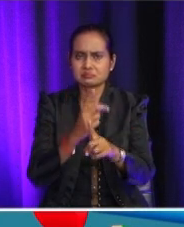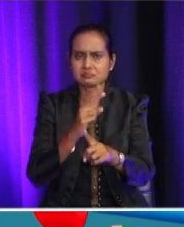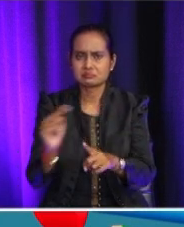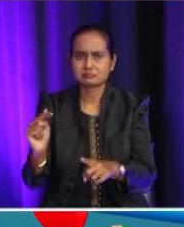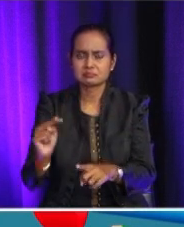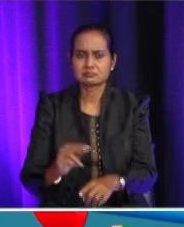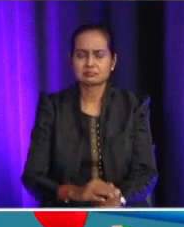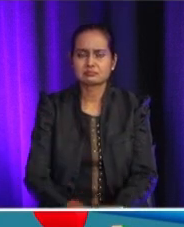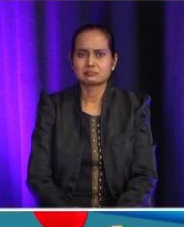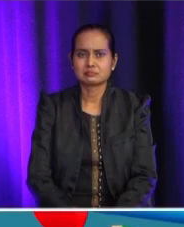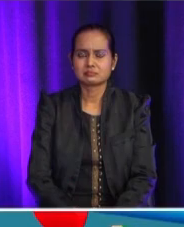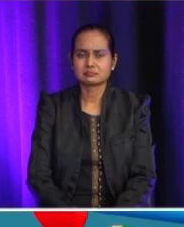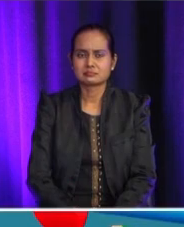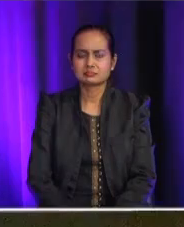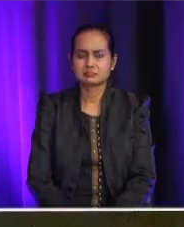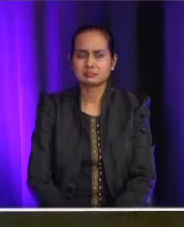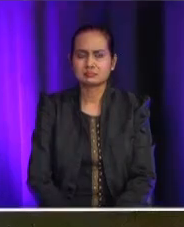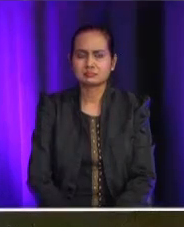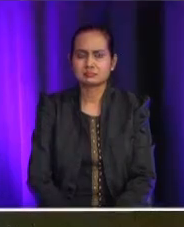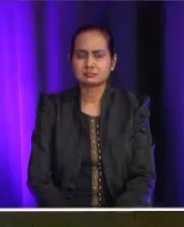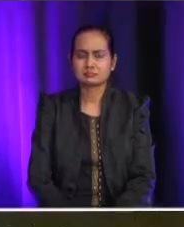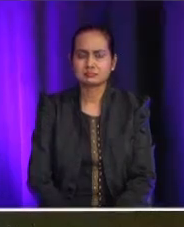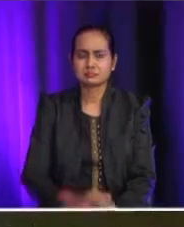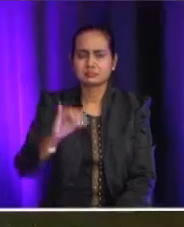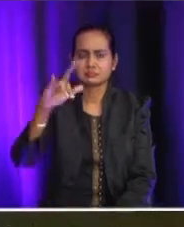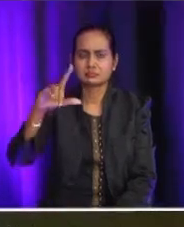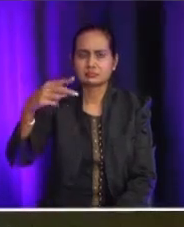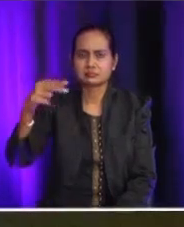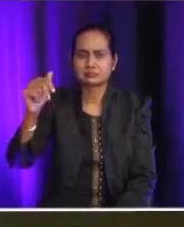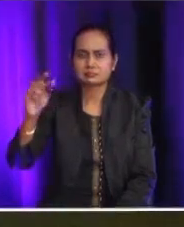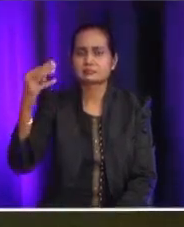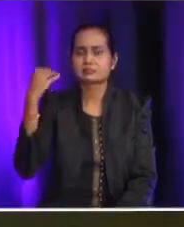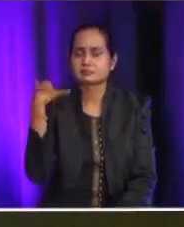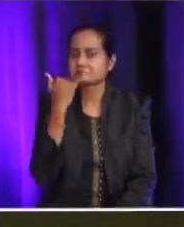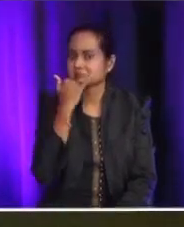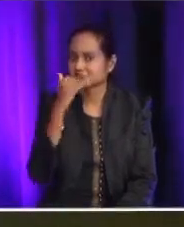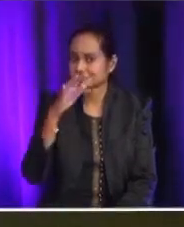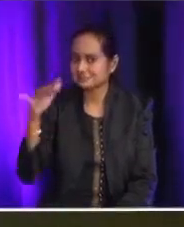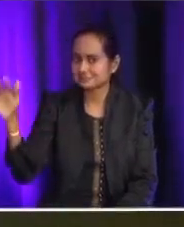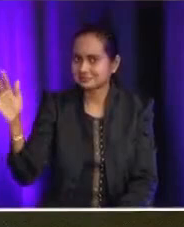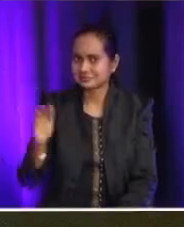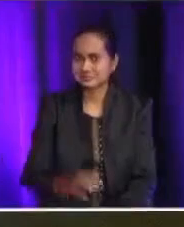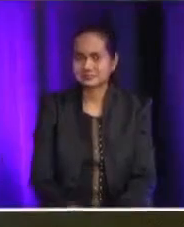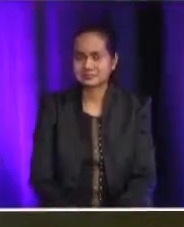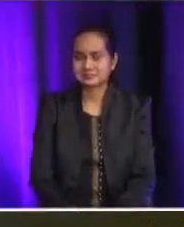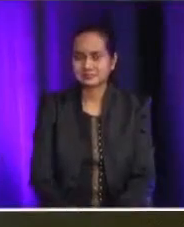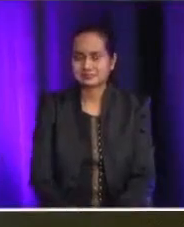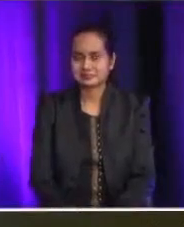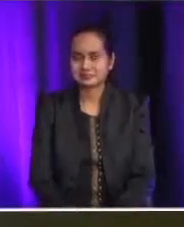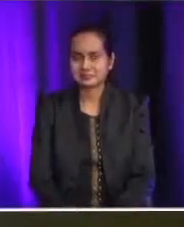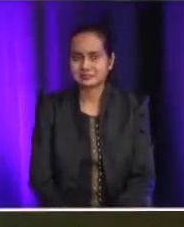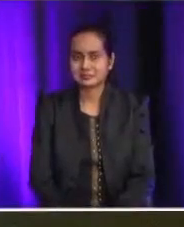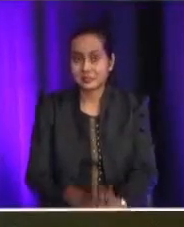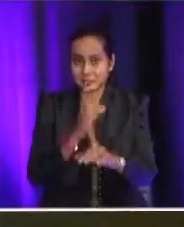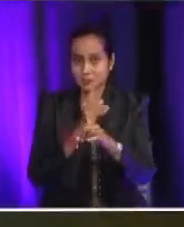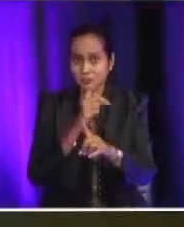Ilham kan? Ilham ni ada kesalahan ejaan ya Ilham. rakyat. Okay. Ya, betul kan ya Ilham